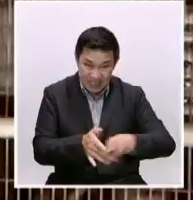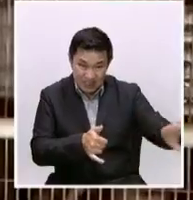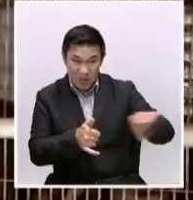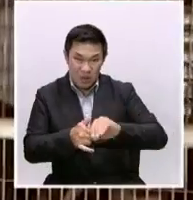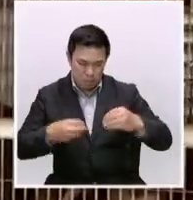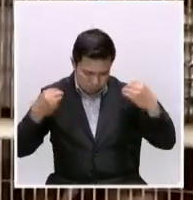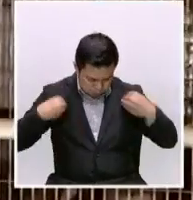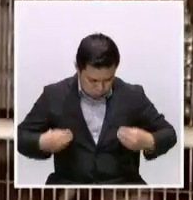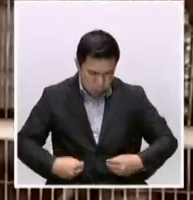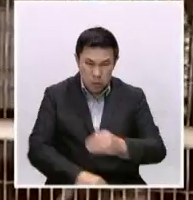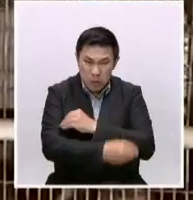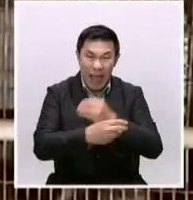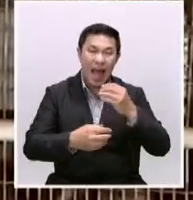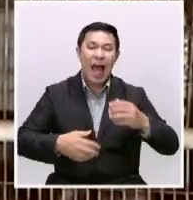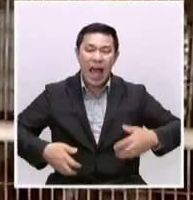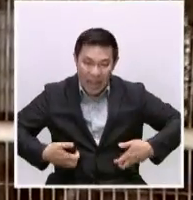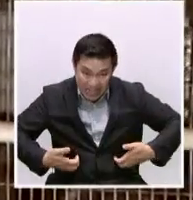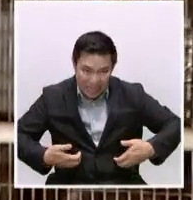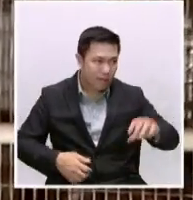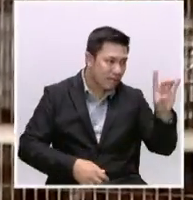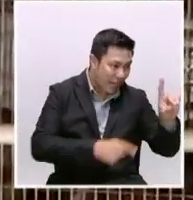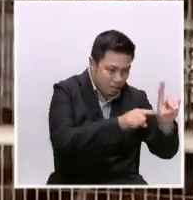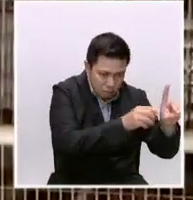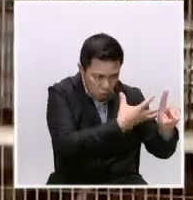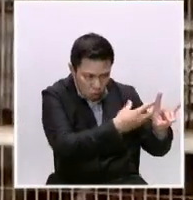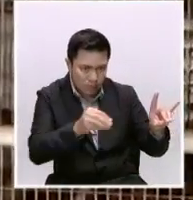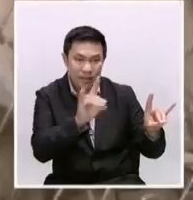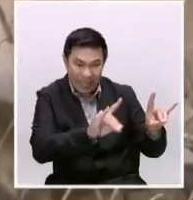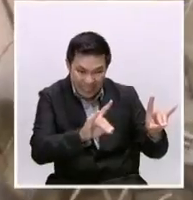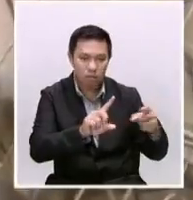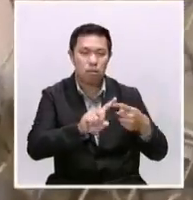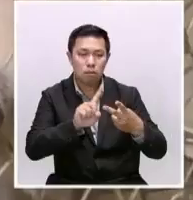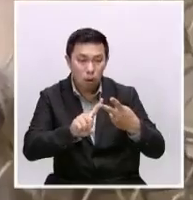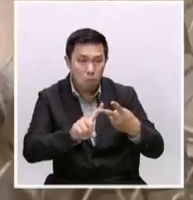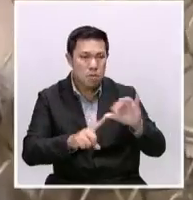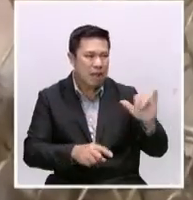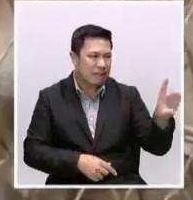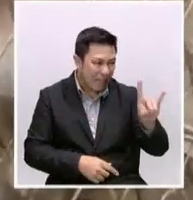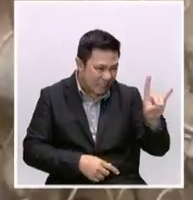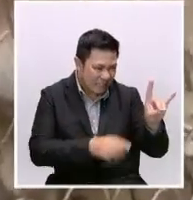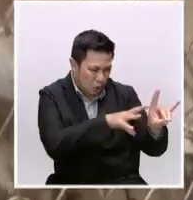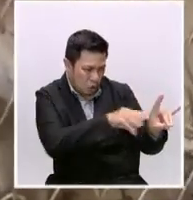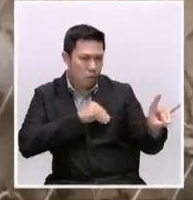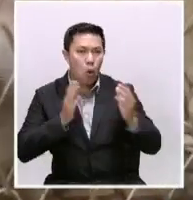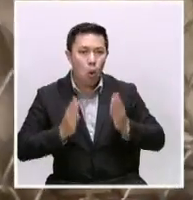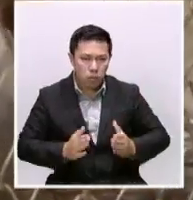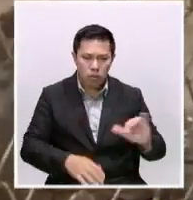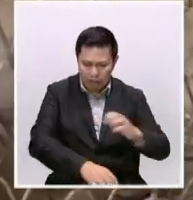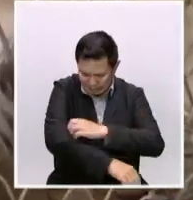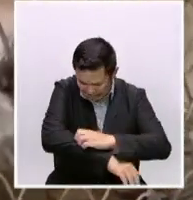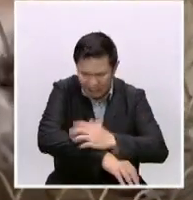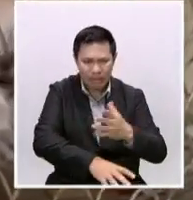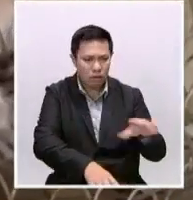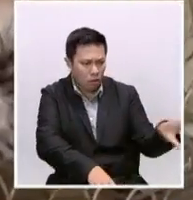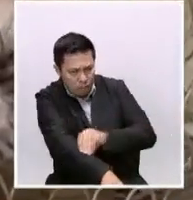สามารถติดได้ทั้งสัตว์สู่สัตว์สัตว์สู่คนจากรอยข่วนต่างๆนะคะหรือว่าจากการสัมผัสใกล้ชิดโดย